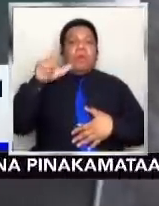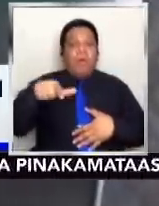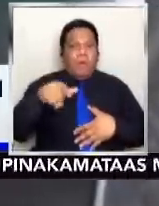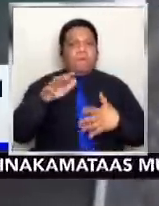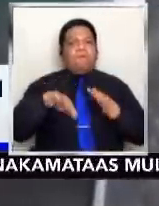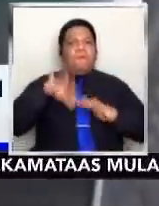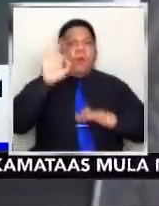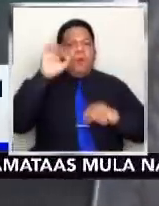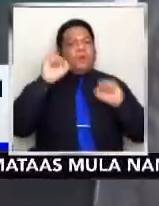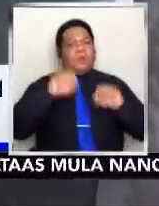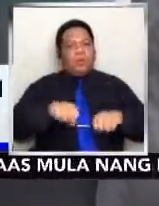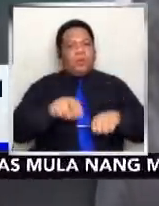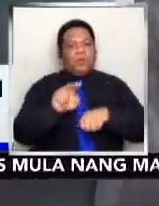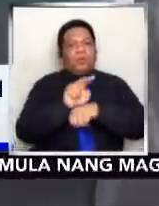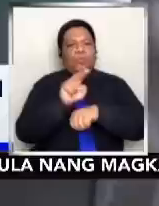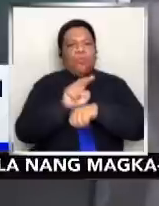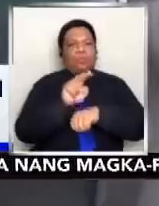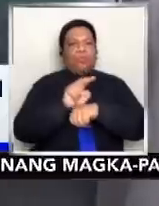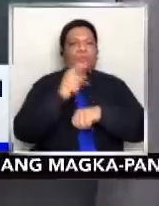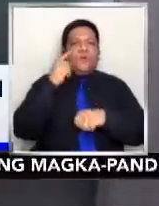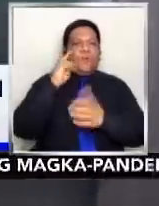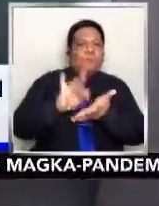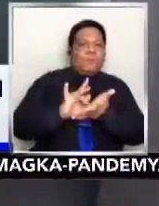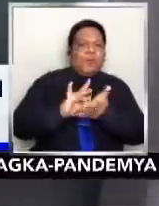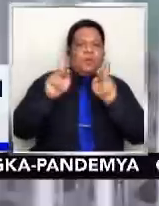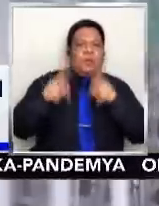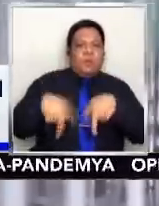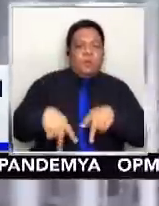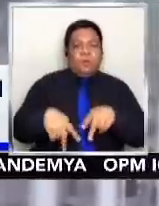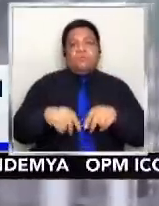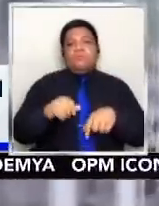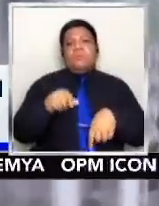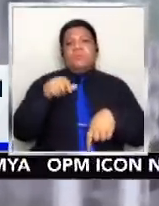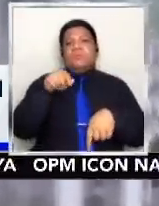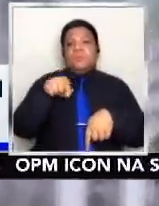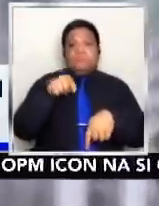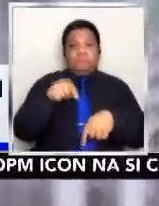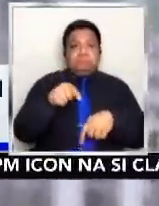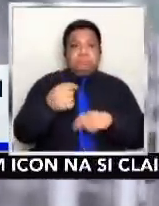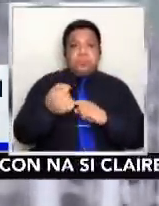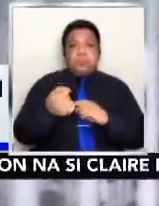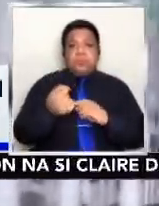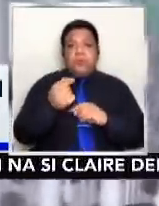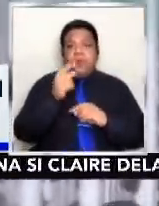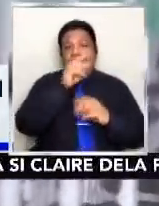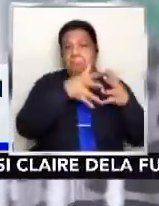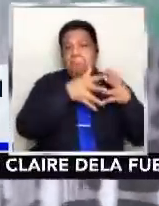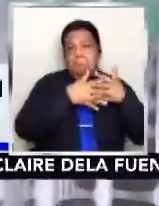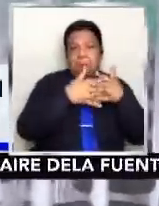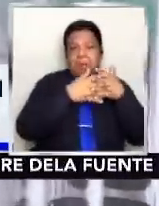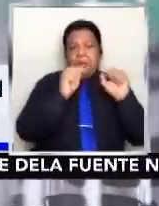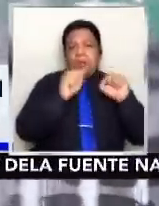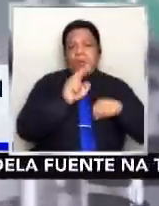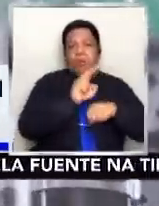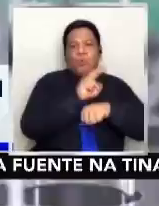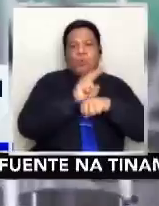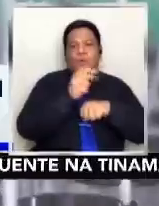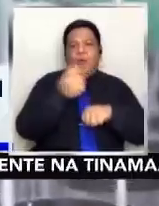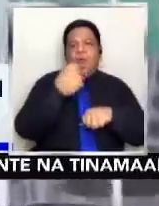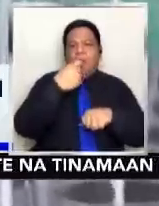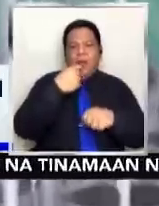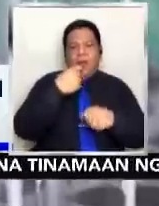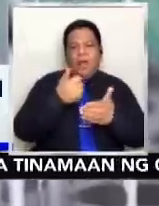United States FDA bilang pampurga pero hindi kontra COVID-19. Sa kasalukuyan, may 62